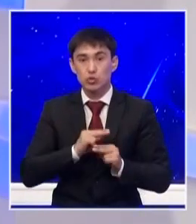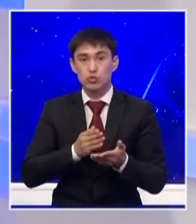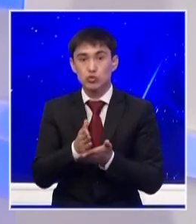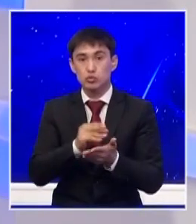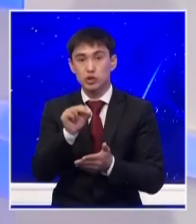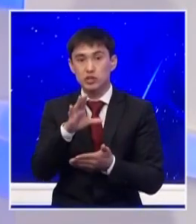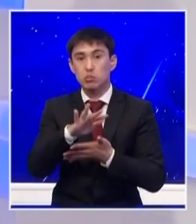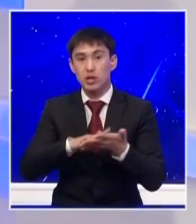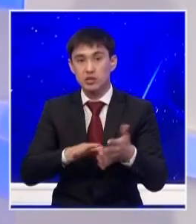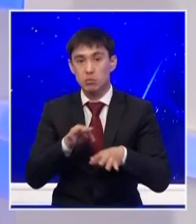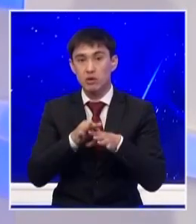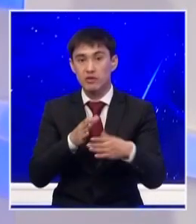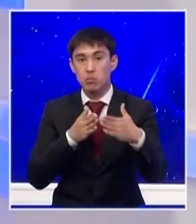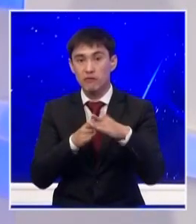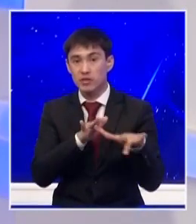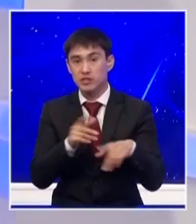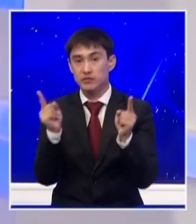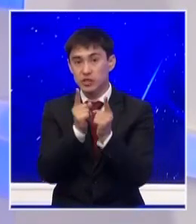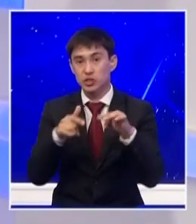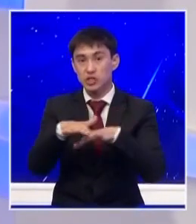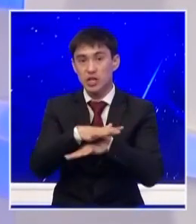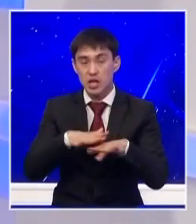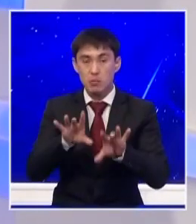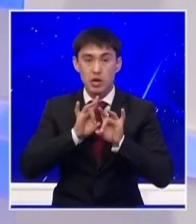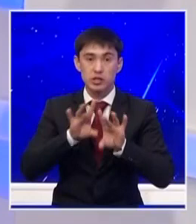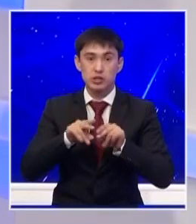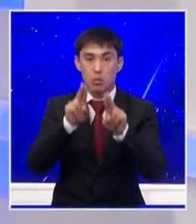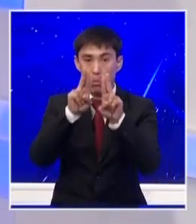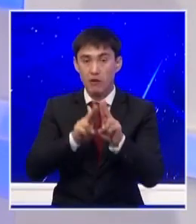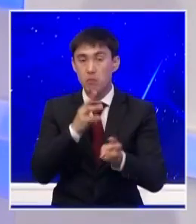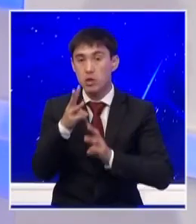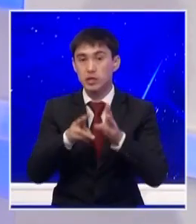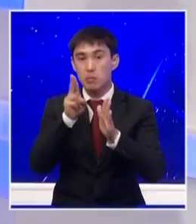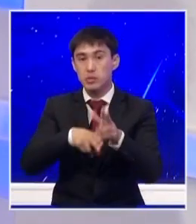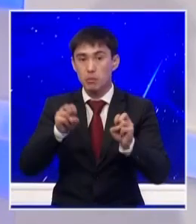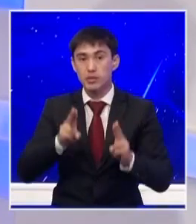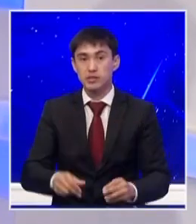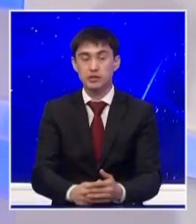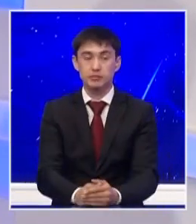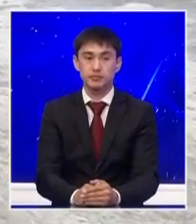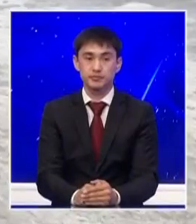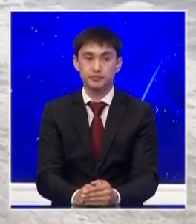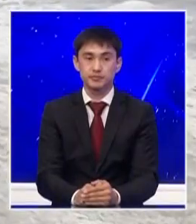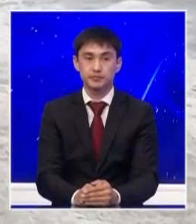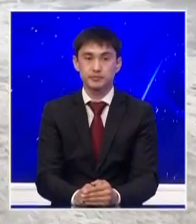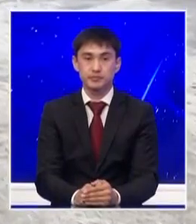служб ЧС продолжают проводить профилактические встречи с населением разъясняя правила пожарной безопасности